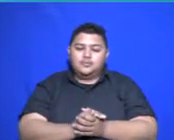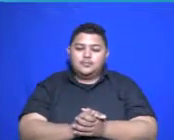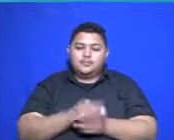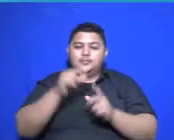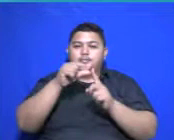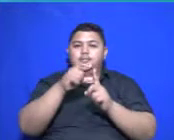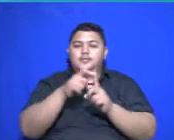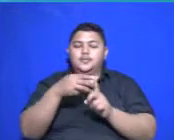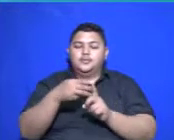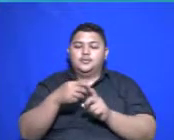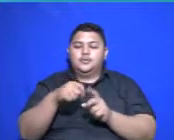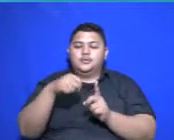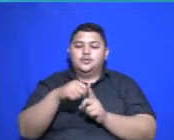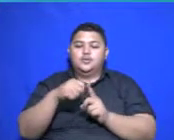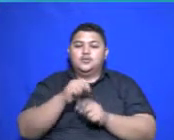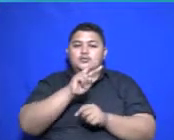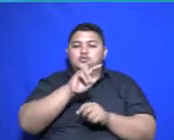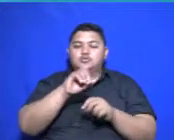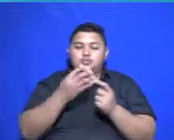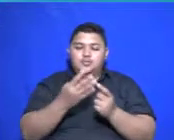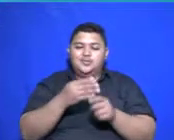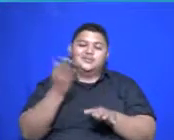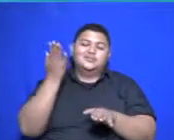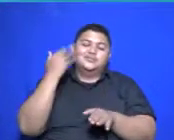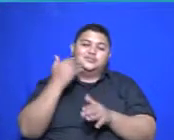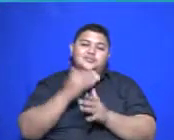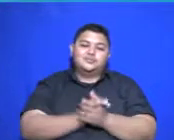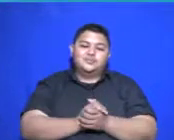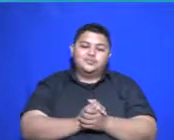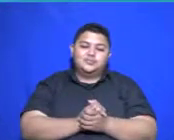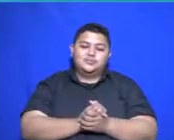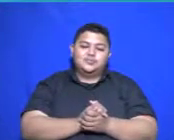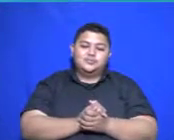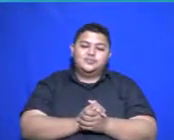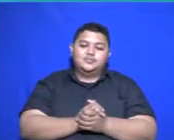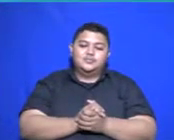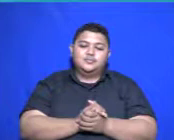PDB Koperasi 2014 yang lalu itu